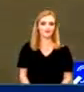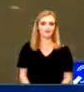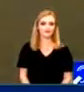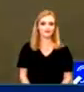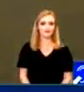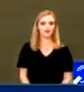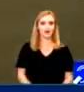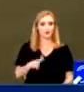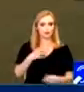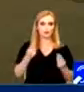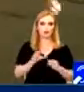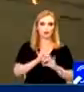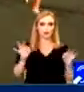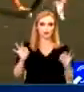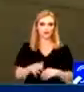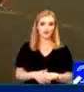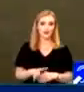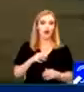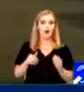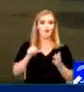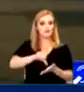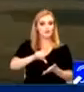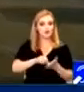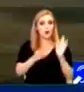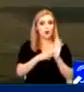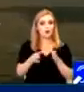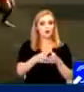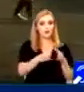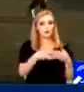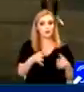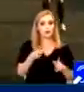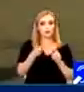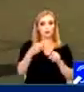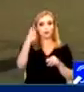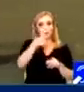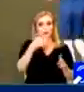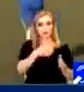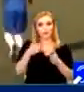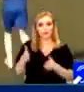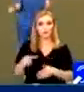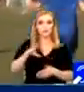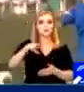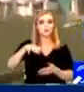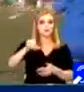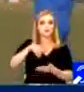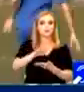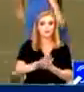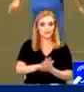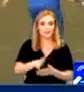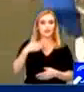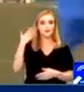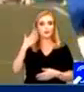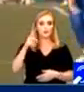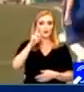au prezentat un meci foarte bun. Pentru cupă au luptat 8 echipe. Este al doilea an când în competiție s-au înscris și formații din România și Ucraina.